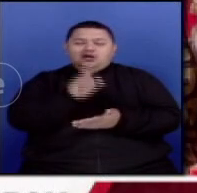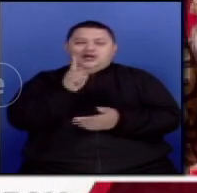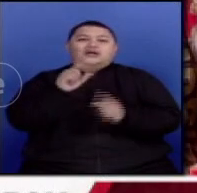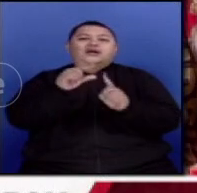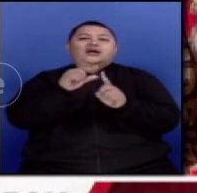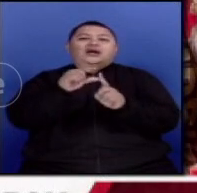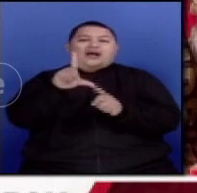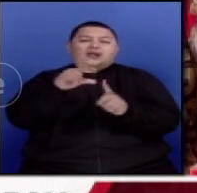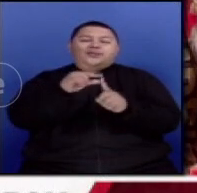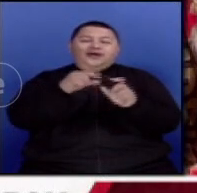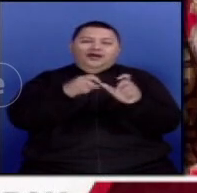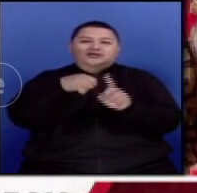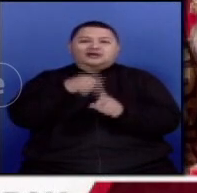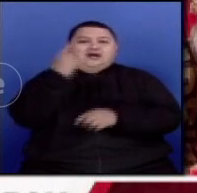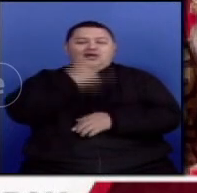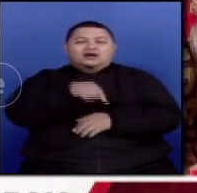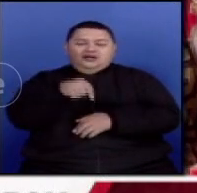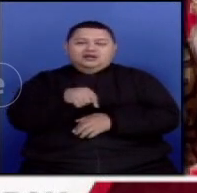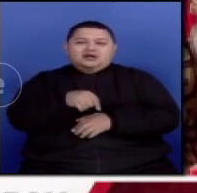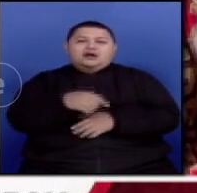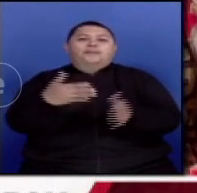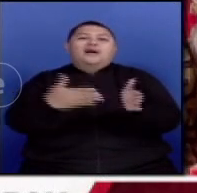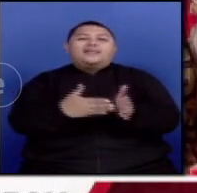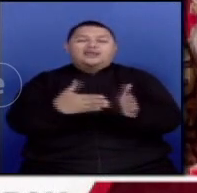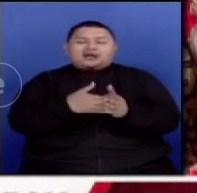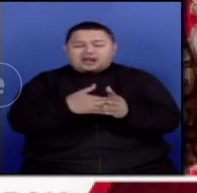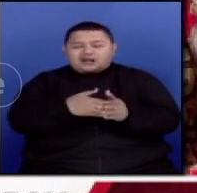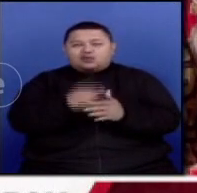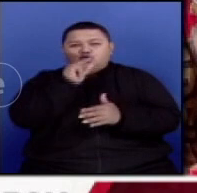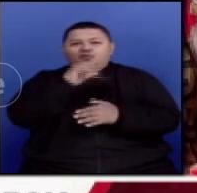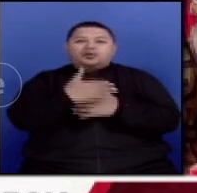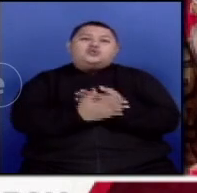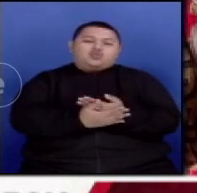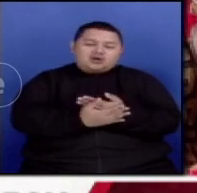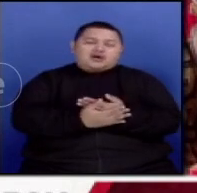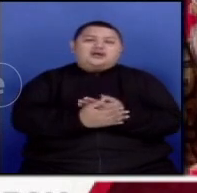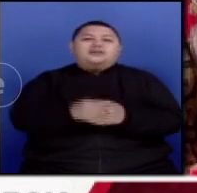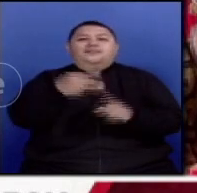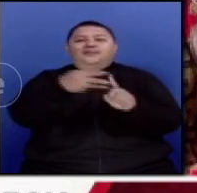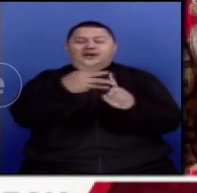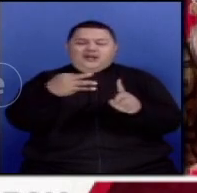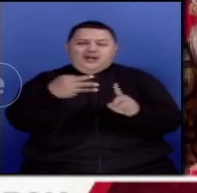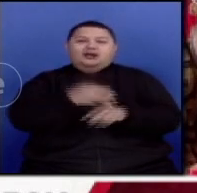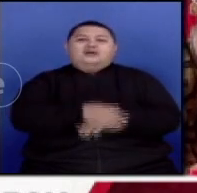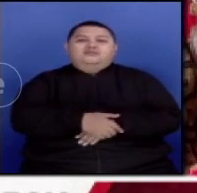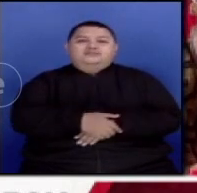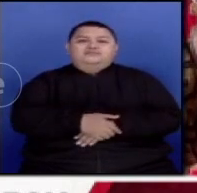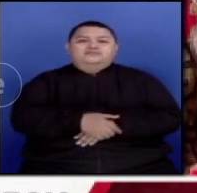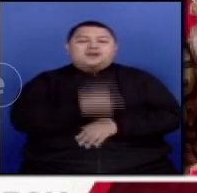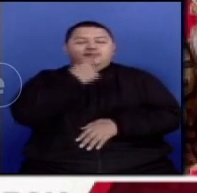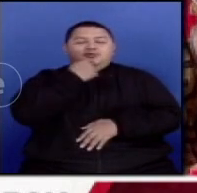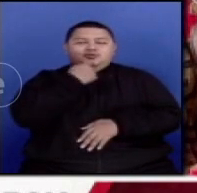LPSK hari ini yang menghentikan perlindungan terhadap Richard Eliezer. Menurut